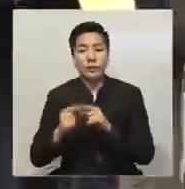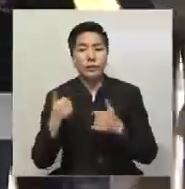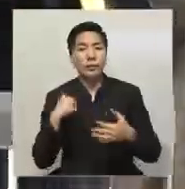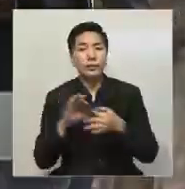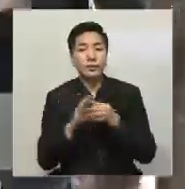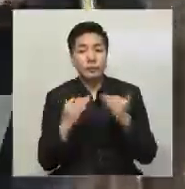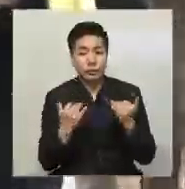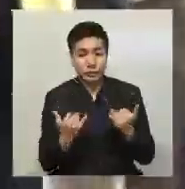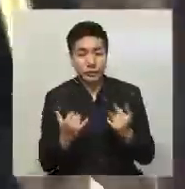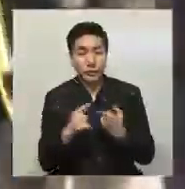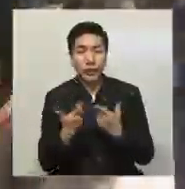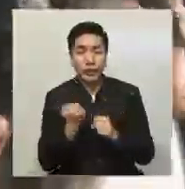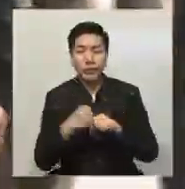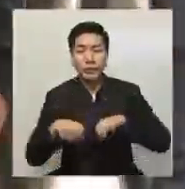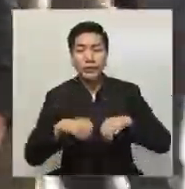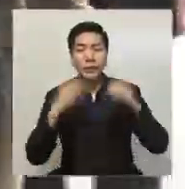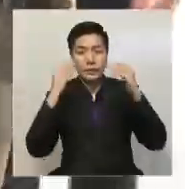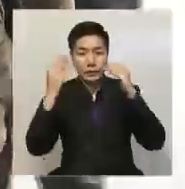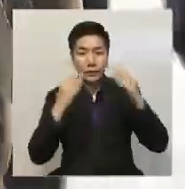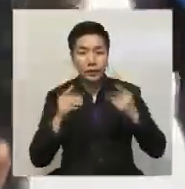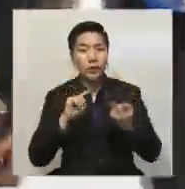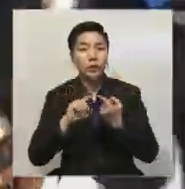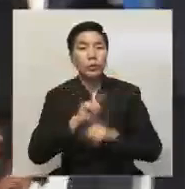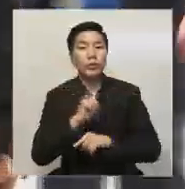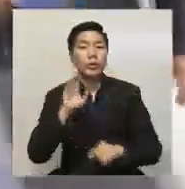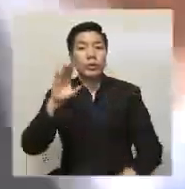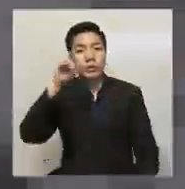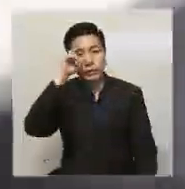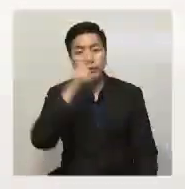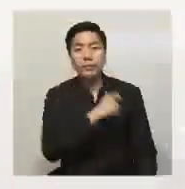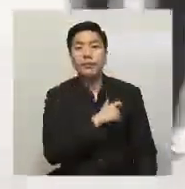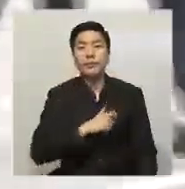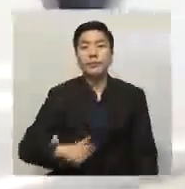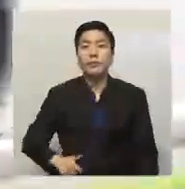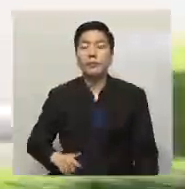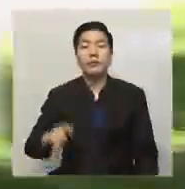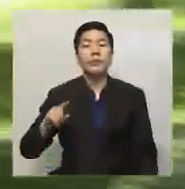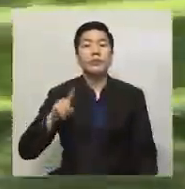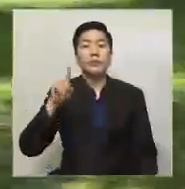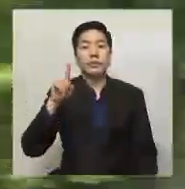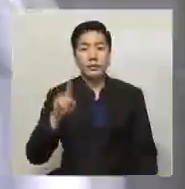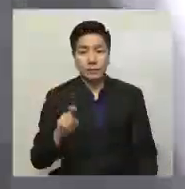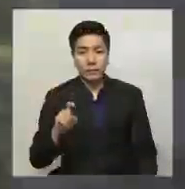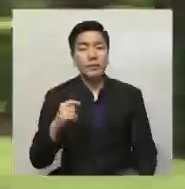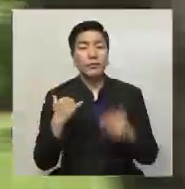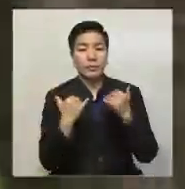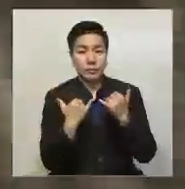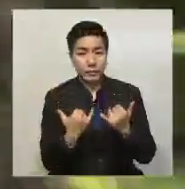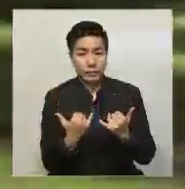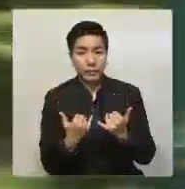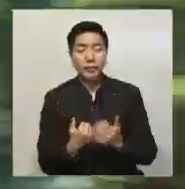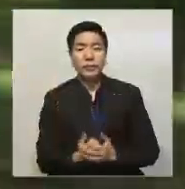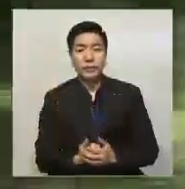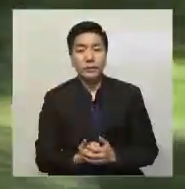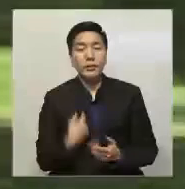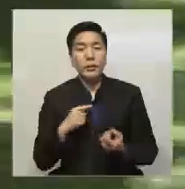เดชบรมนาถบพิตรด้วยการจัดกิจกรรมเนื่องในวันคล้ายวันสวรรคตพระบาทสมเด็จพระประมินทรมหาภูมิพลอดุลยเดชบร